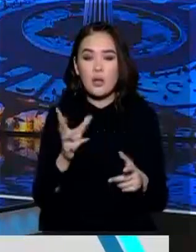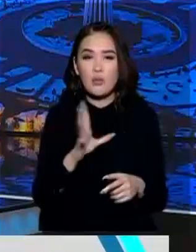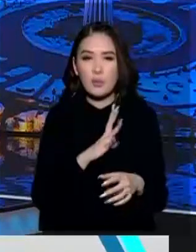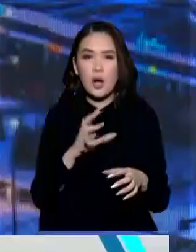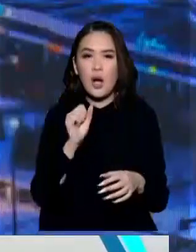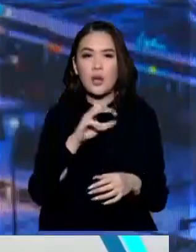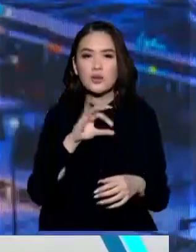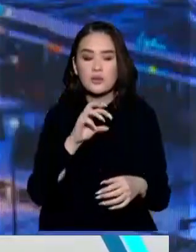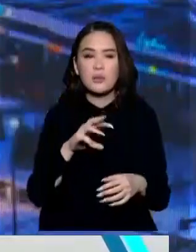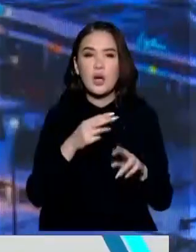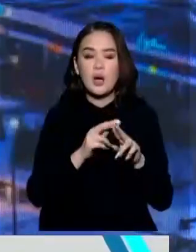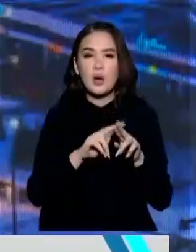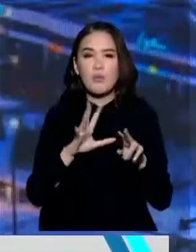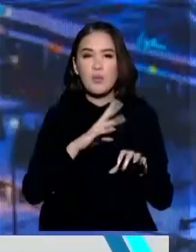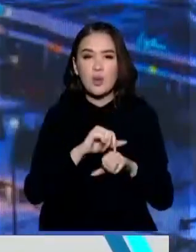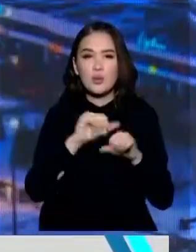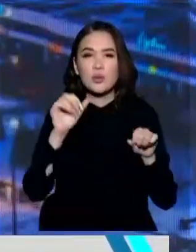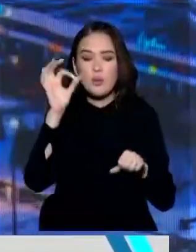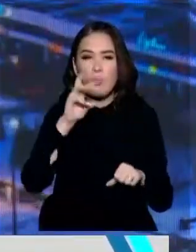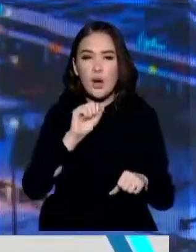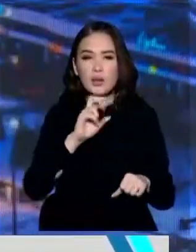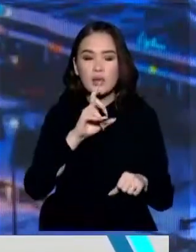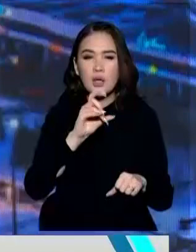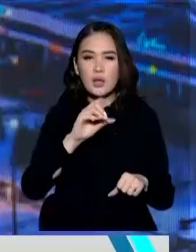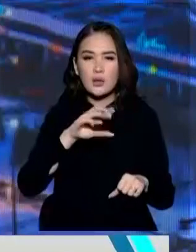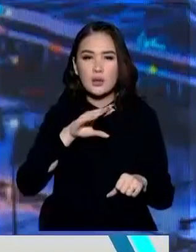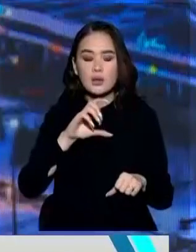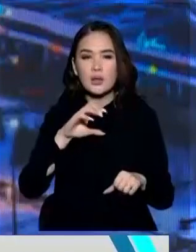жүзіне. Манхэттен, атақты Манхэттен жобасы.